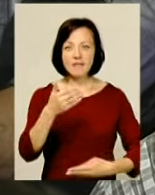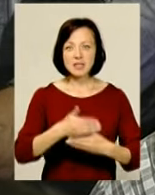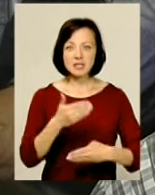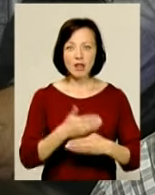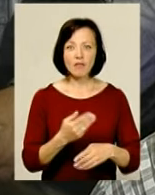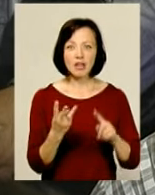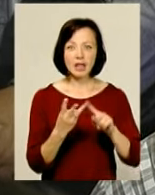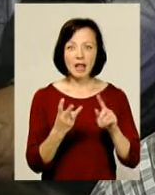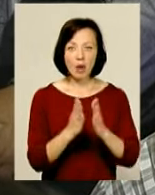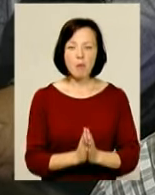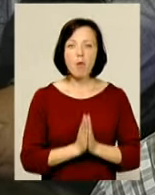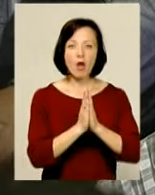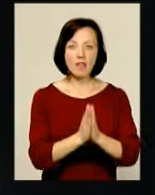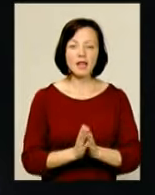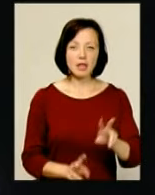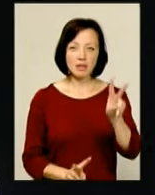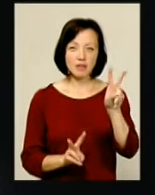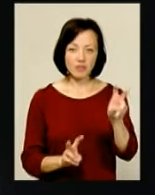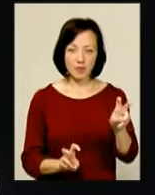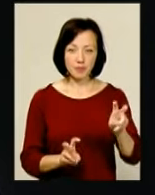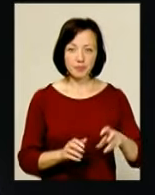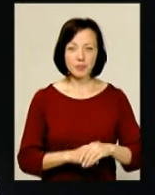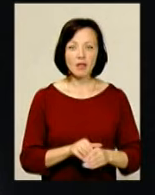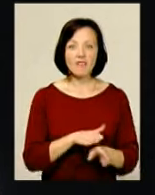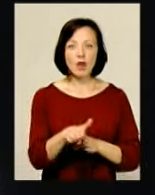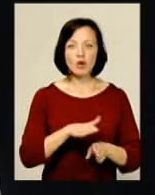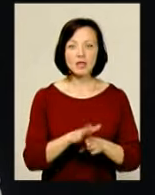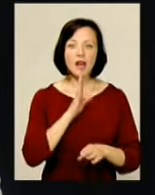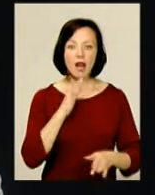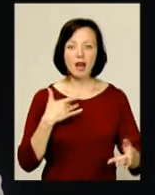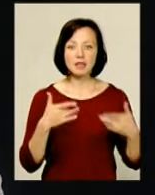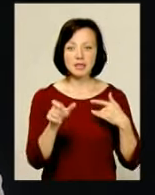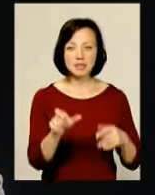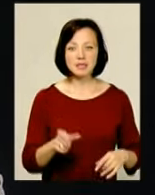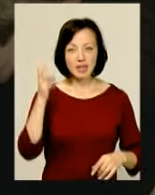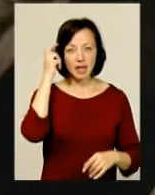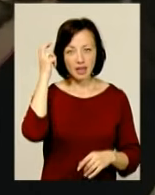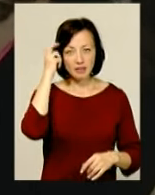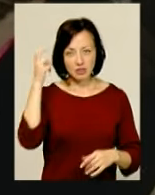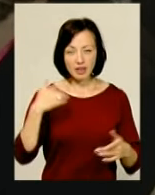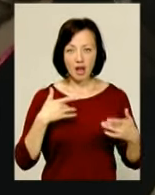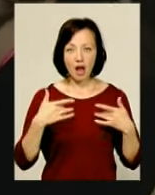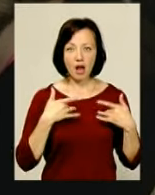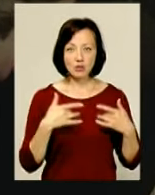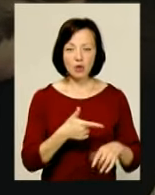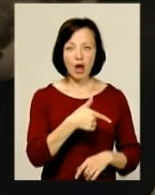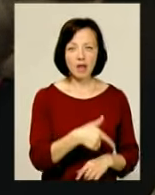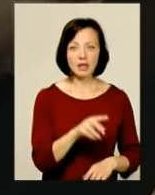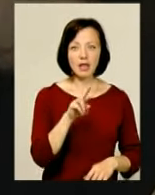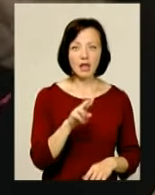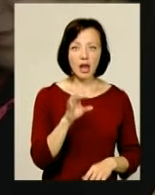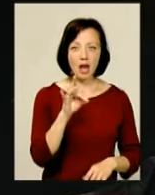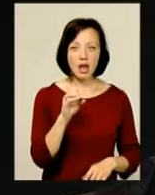молитва» за п'єсою Ярослава Верещака у виконанні актриси Київського театру перетворення Ганни